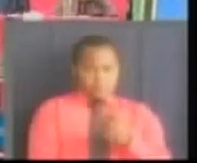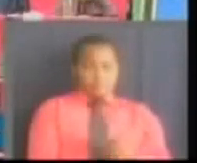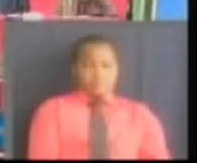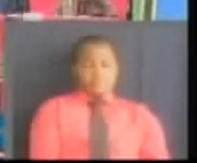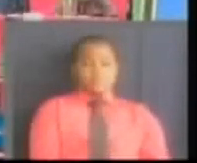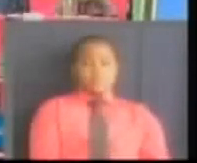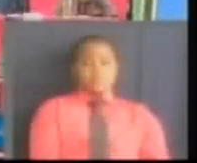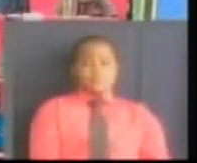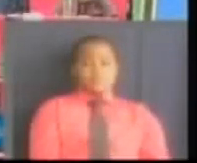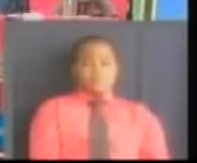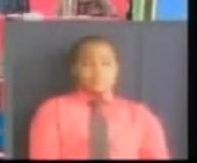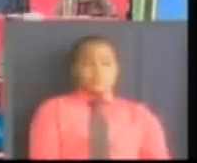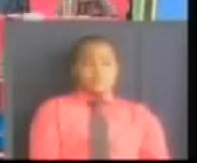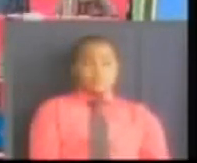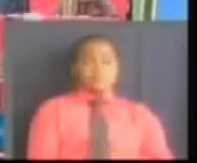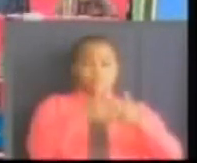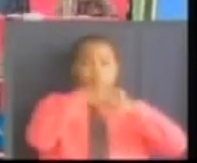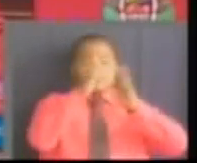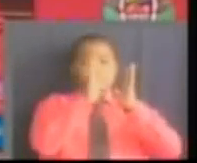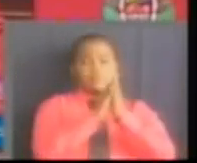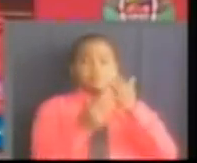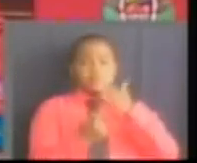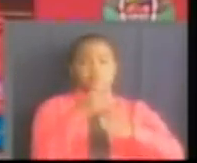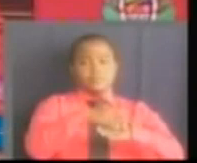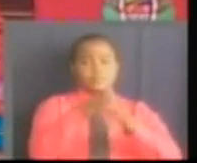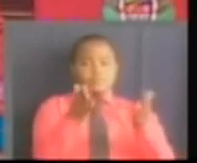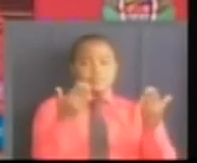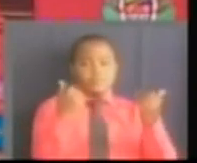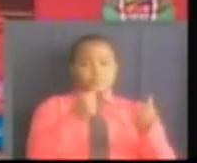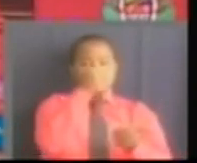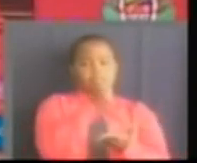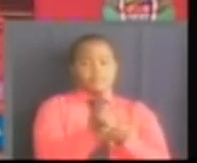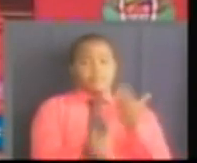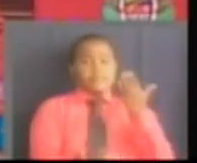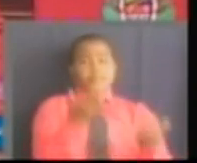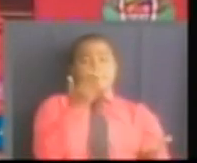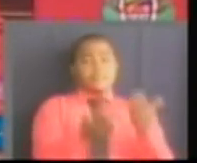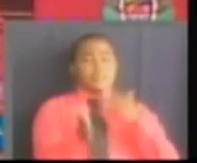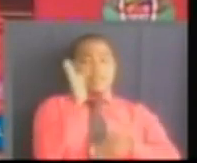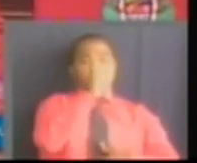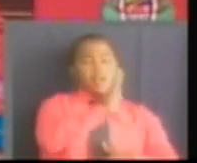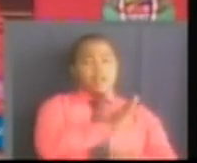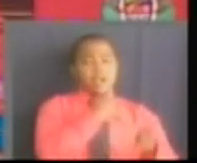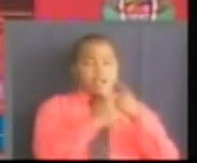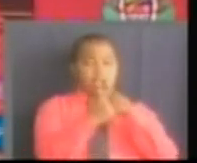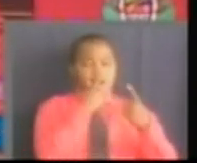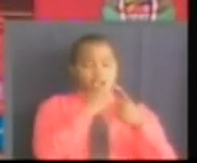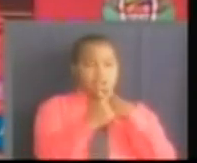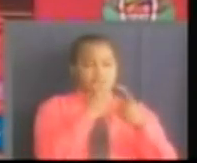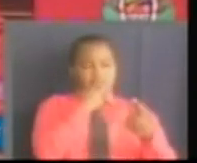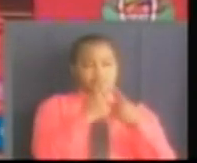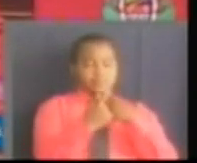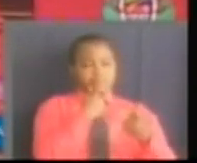Kutoa mamlaka kwa kamati ya uongozi kuweza kuamua kiwango cha siku cha mjadala. Mheshimiwa mwenyekiti, mimi sioni